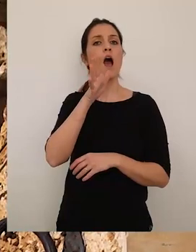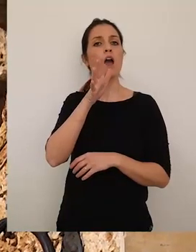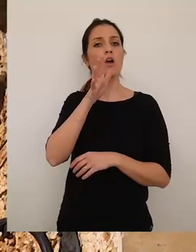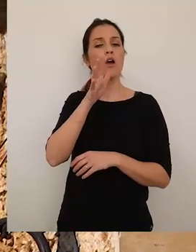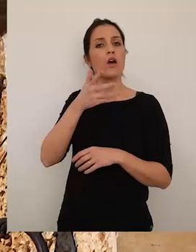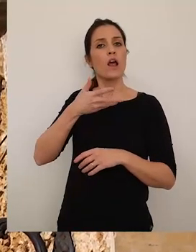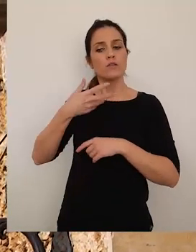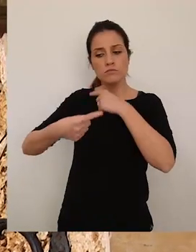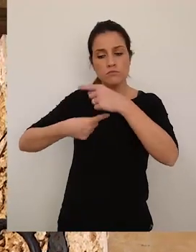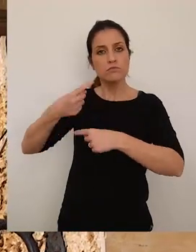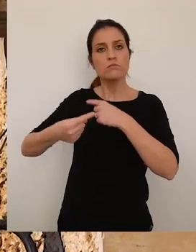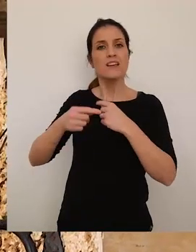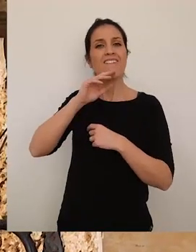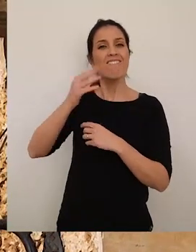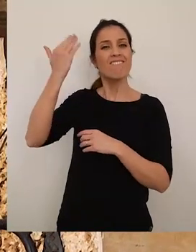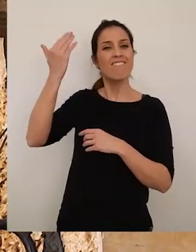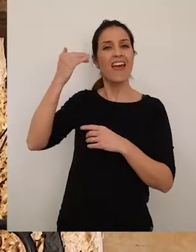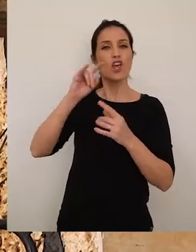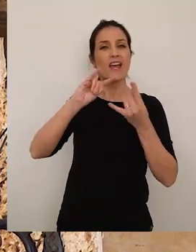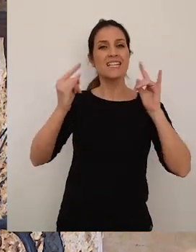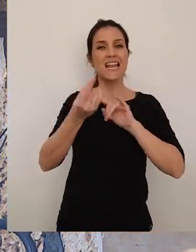alcuni tratti del vecchio castello militaresco.